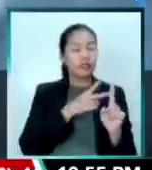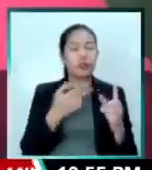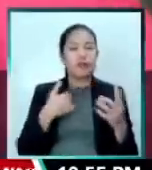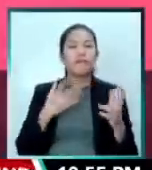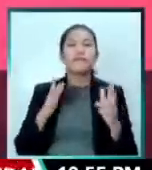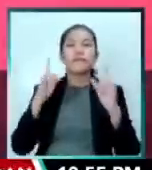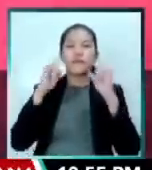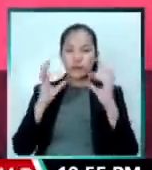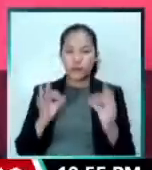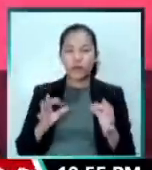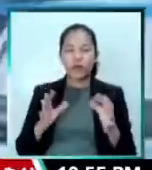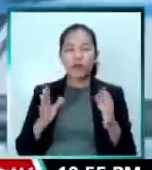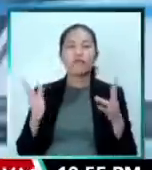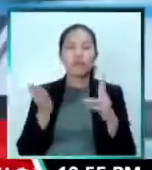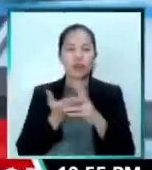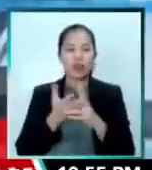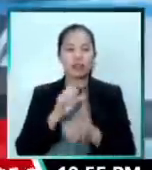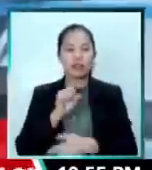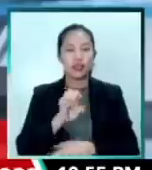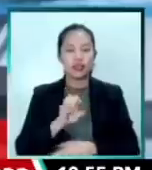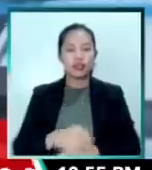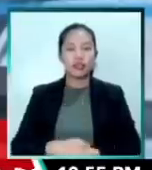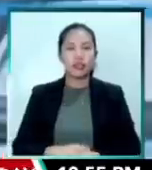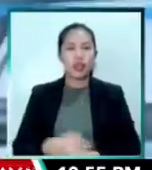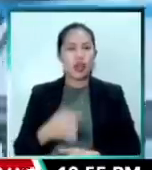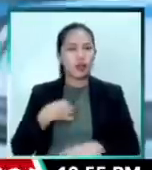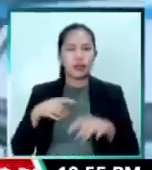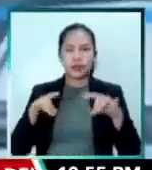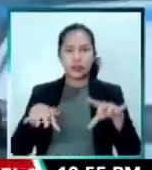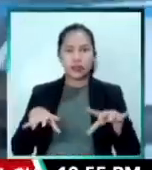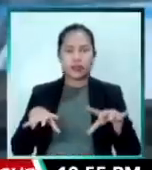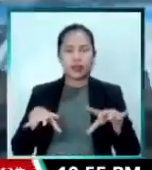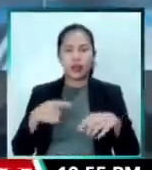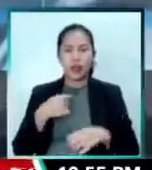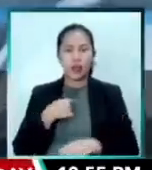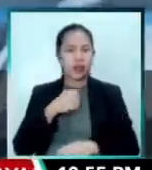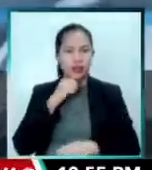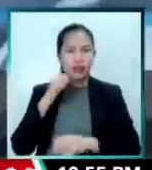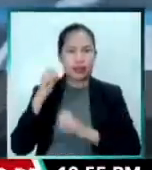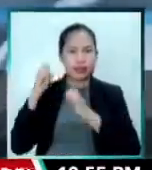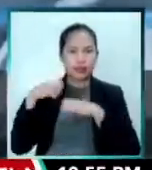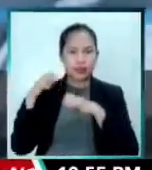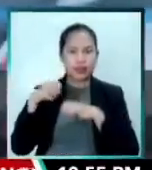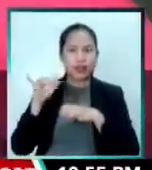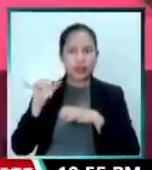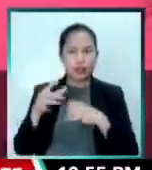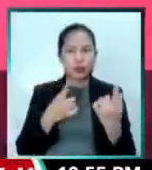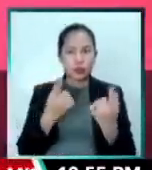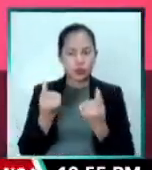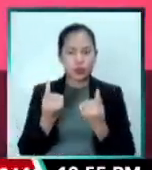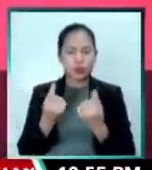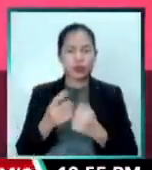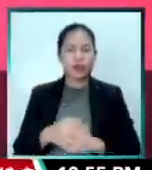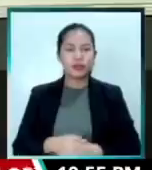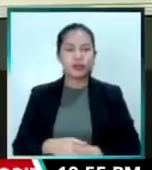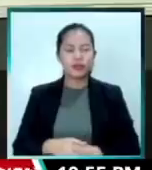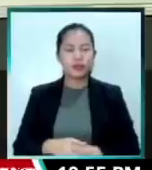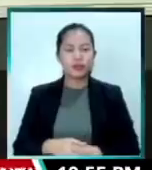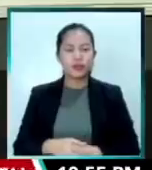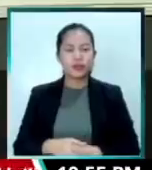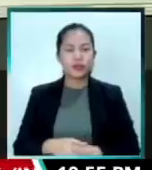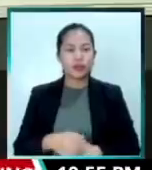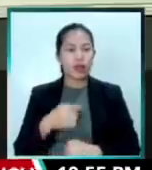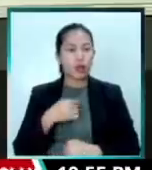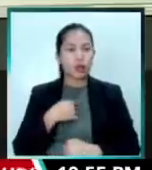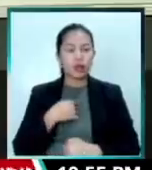Pangilinan. Nagulat po ako, nabigla po ako kasi hindi ko naman po akalain na gagawin niya po yun. Hindi pa po umuwi simula kahapon. Problema